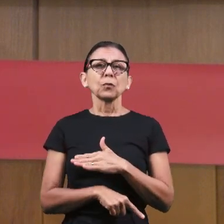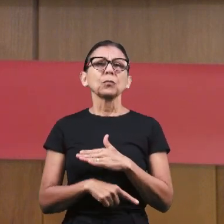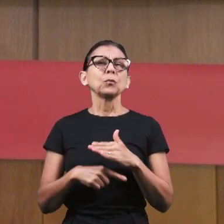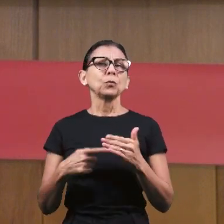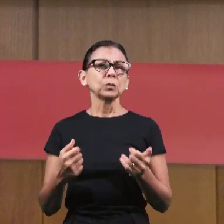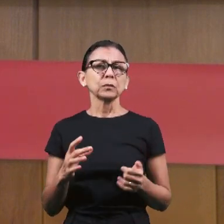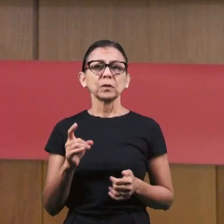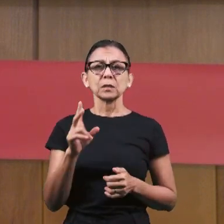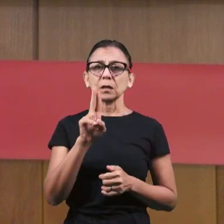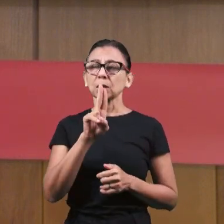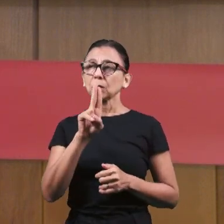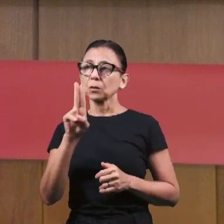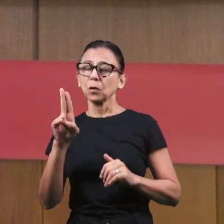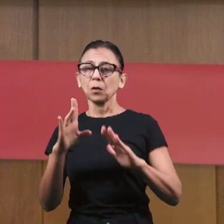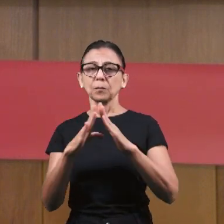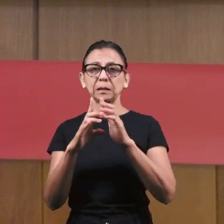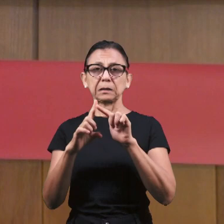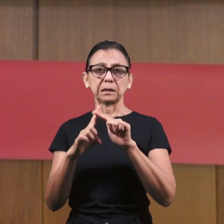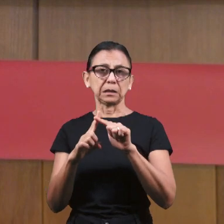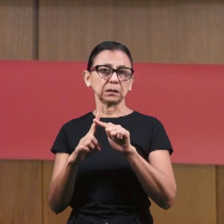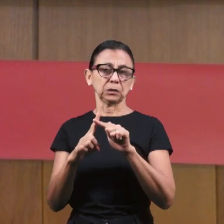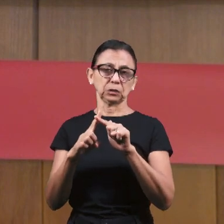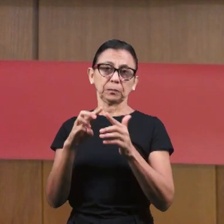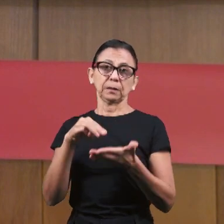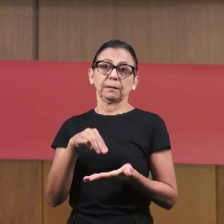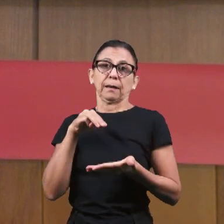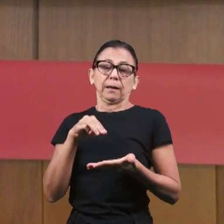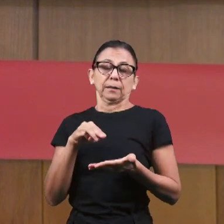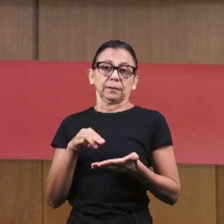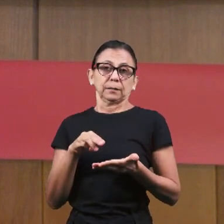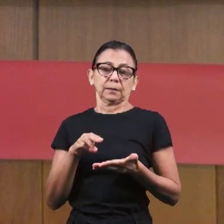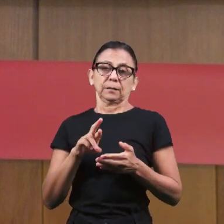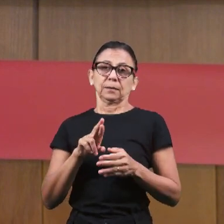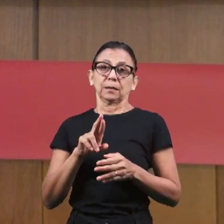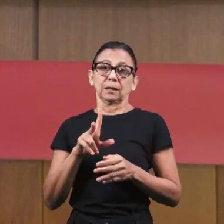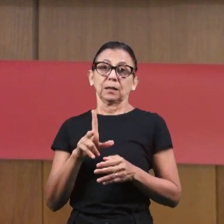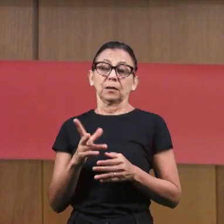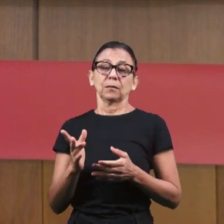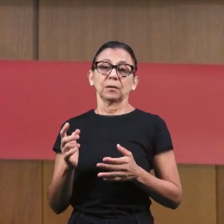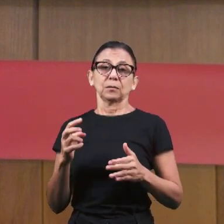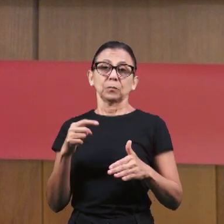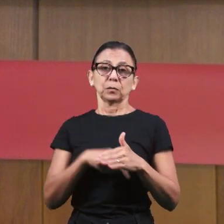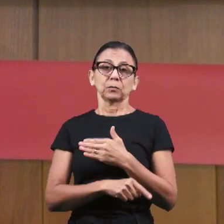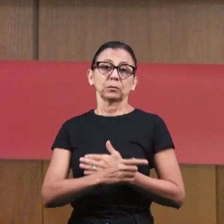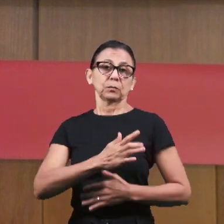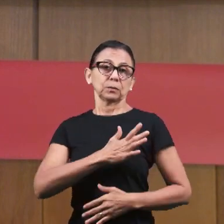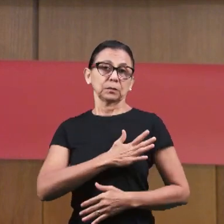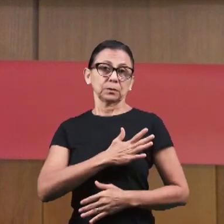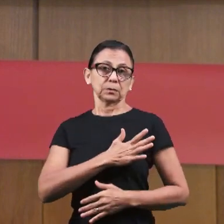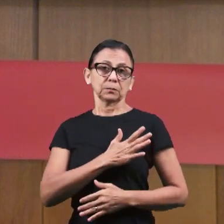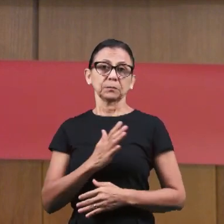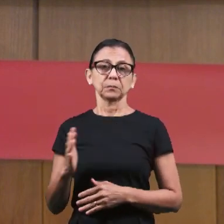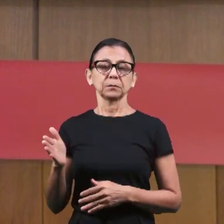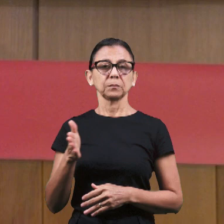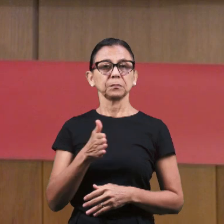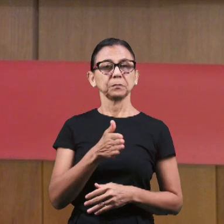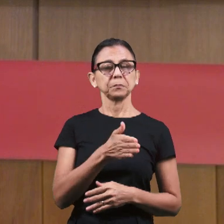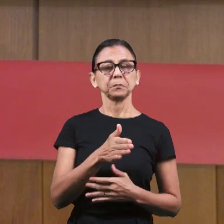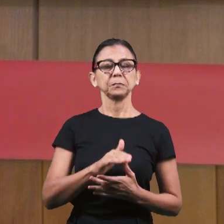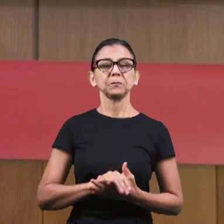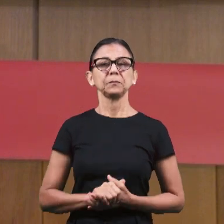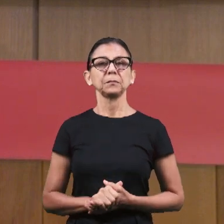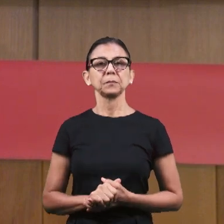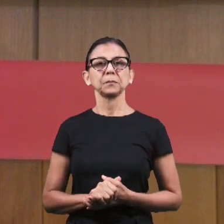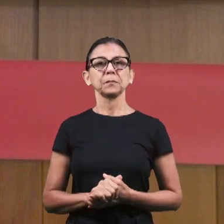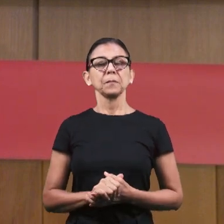mais c'est quelque chose qui est au profond de notre cœur. Nous allons chanter encore nos louanges. La louange va être jouée. Nous allons adorer